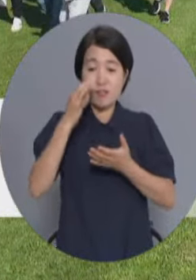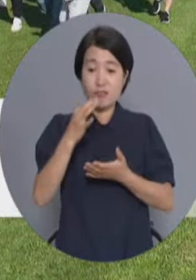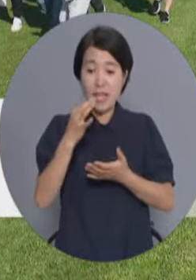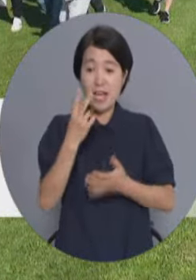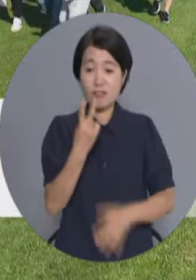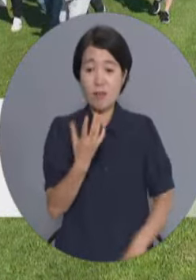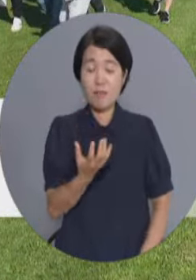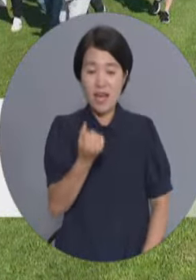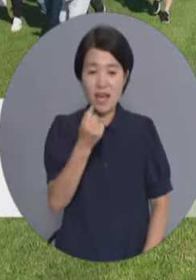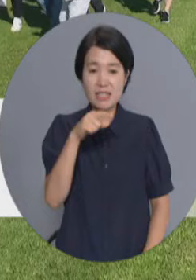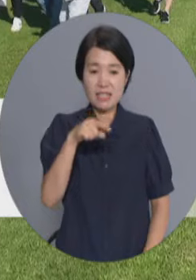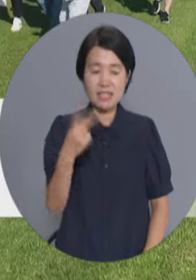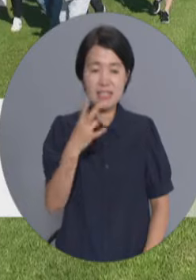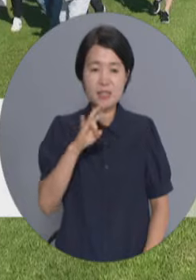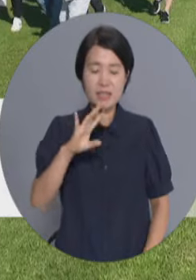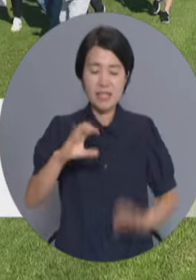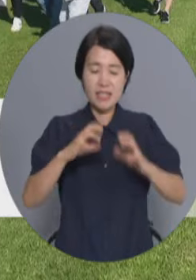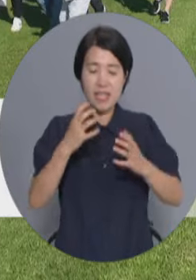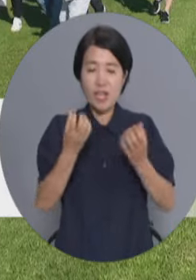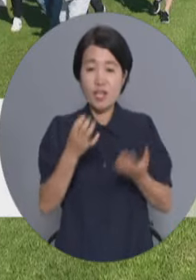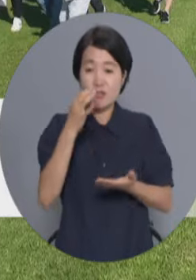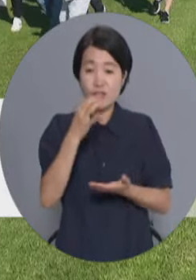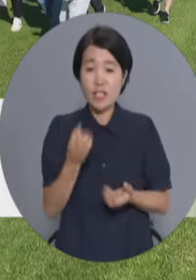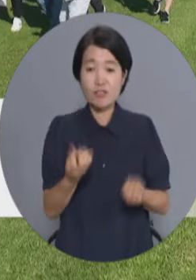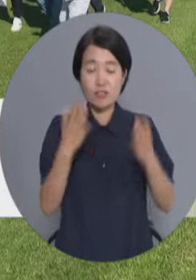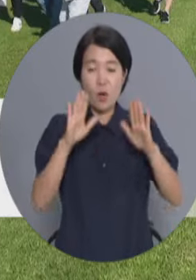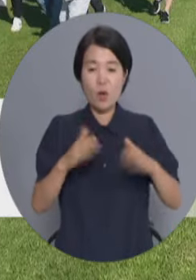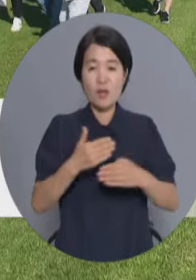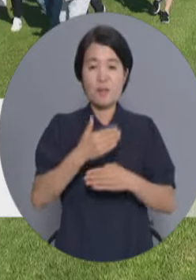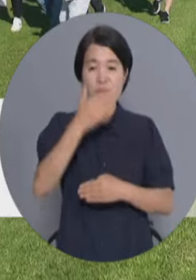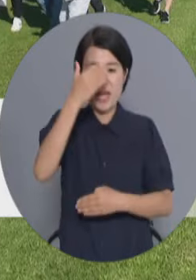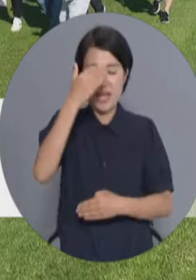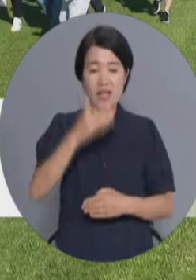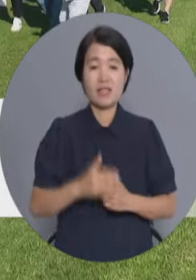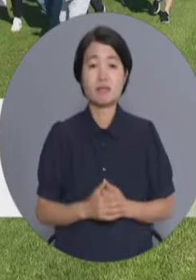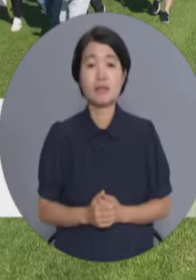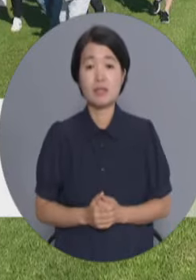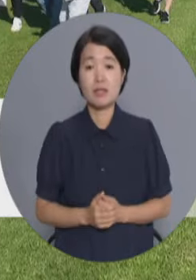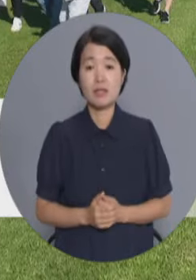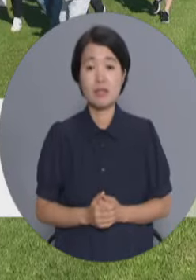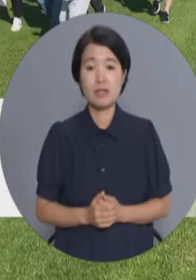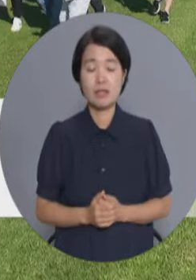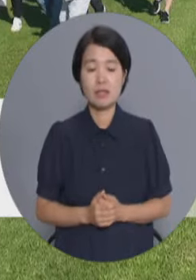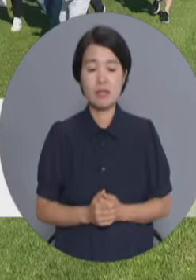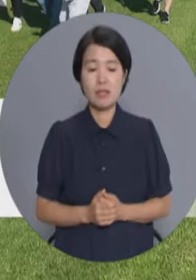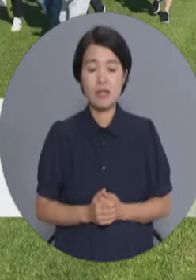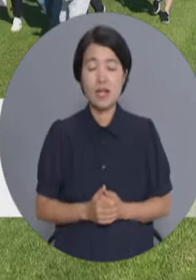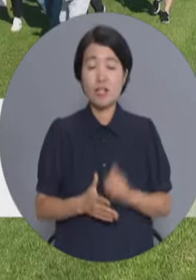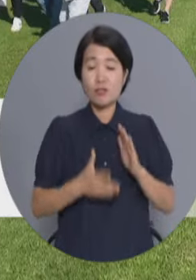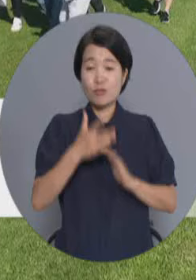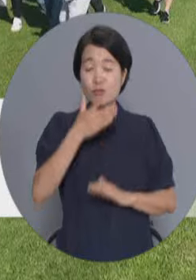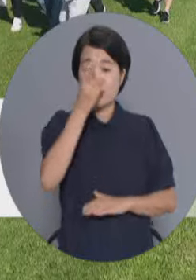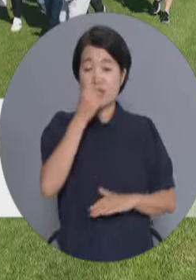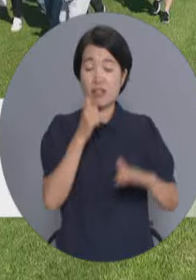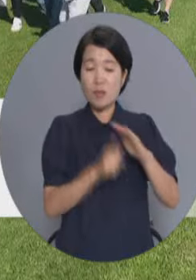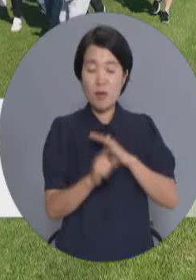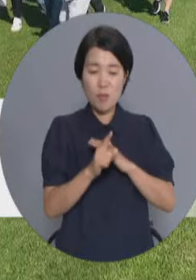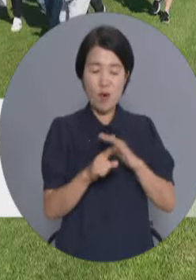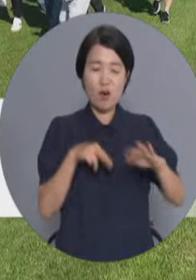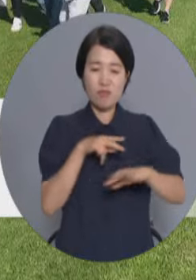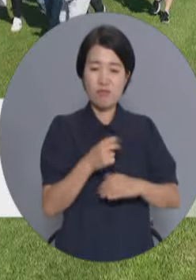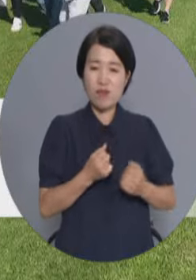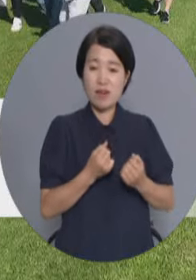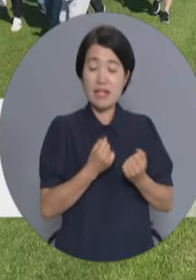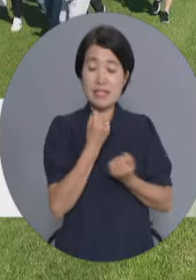수 있는 2024 세계유산 축전이 오늘 개막했습니다. 대자보 도시 순천을 알리는 람사르길